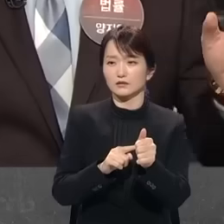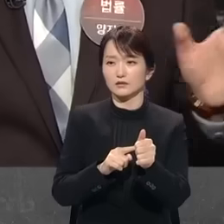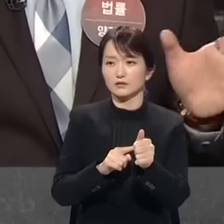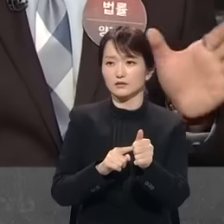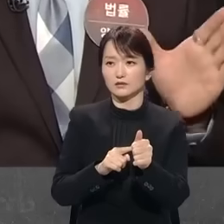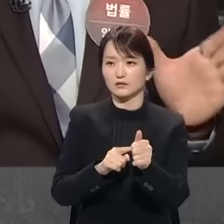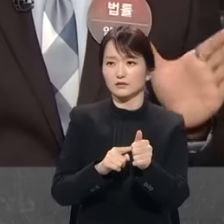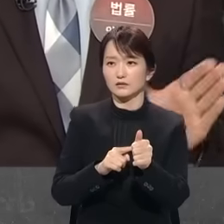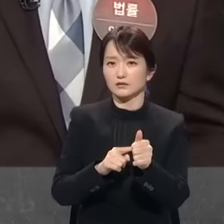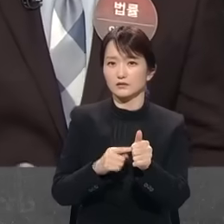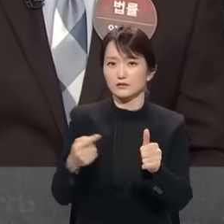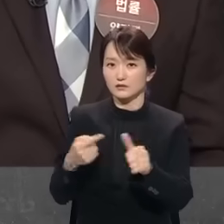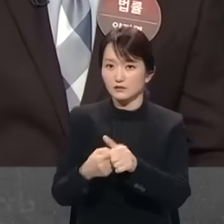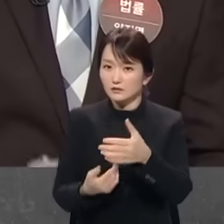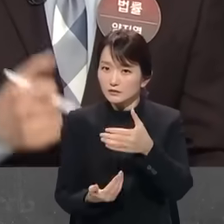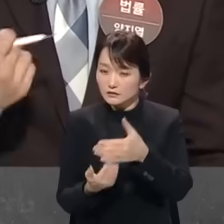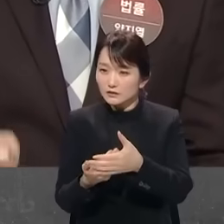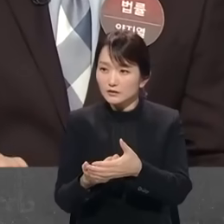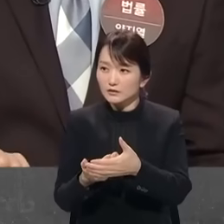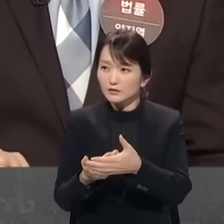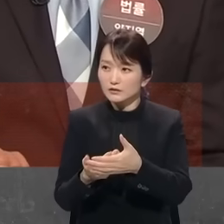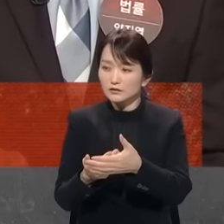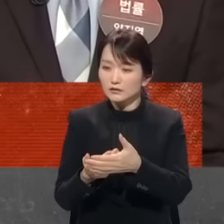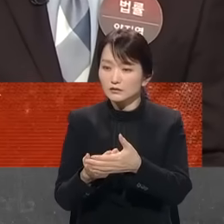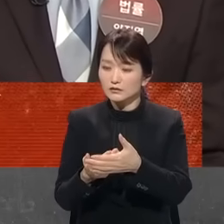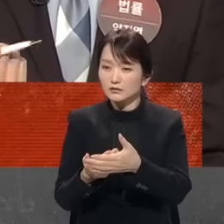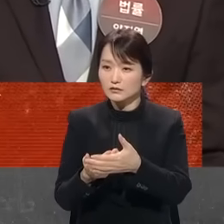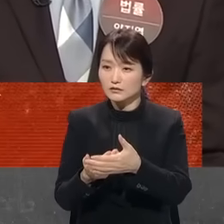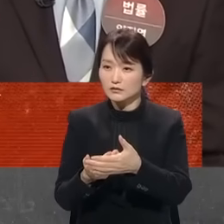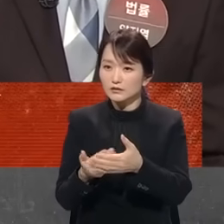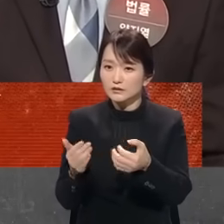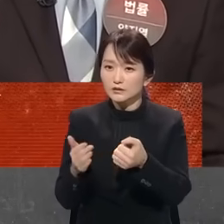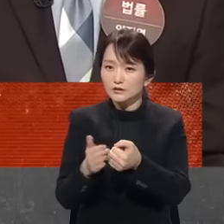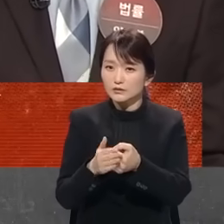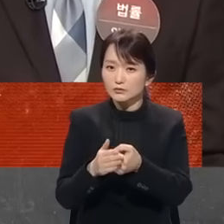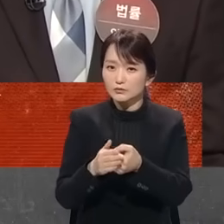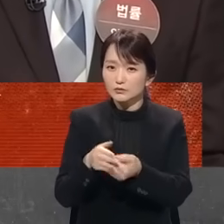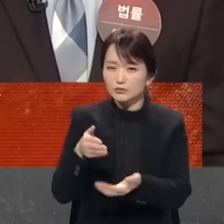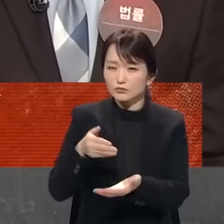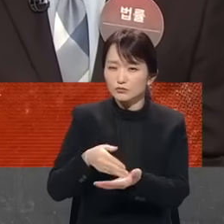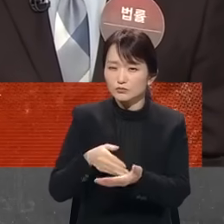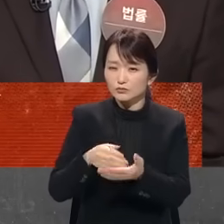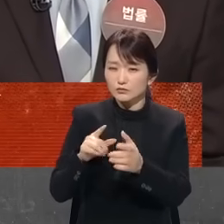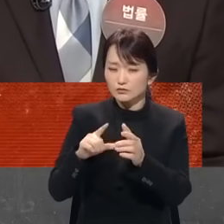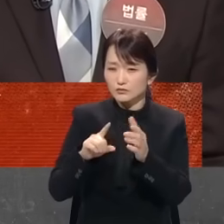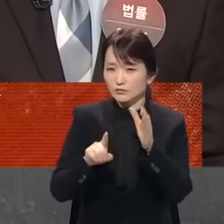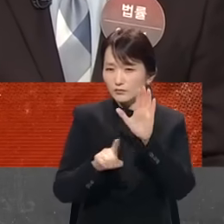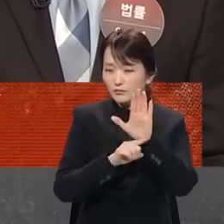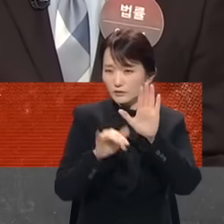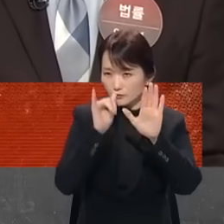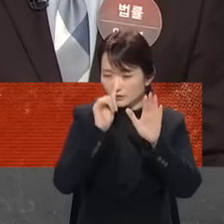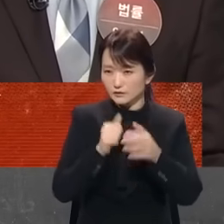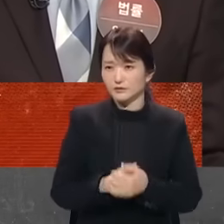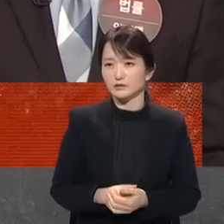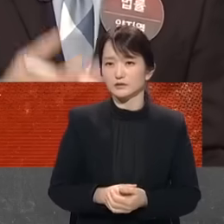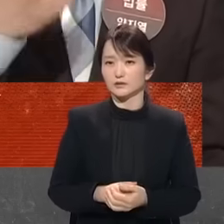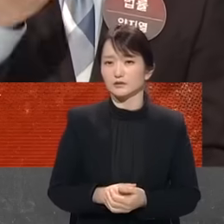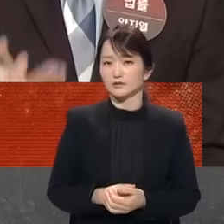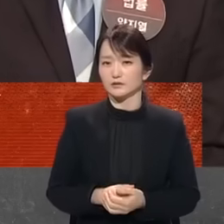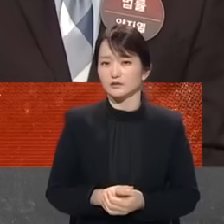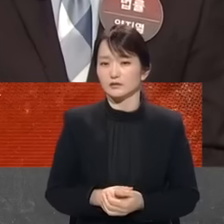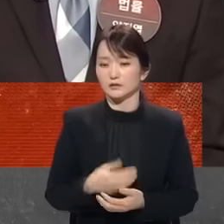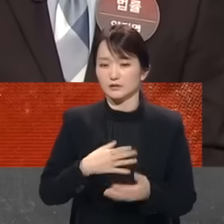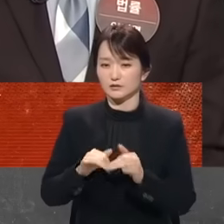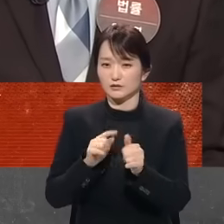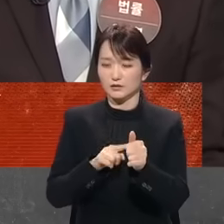사건이니까 크게 뉴스가 났을 거 아닙니까 그 사건 내가 저질렀다라고 하면 그런데 나 할 일이 있어서 자수 못한다라는 얘기를 했다는 겁니다 그